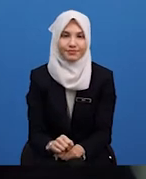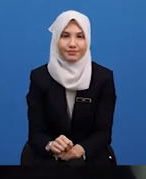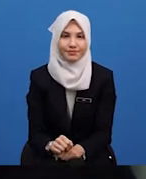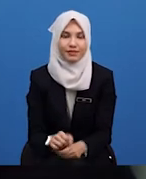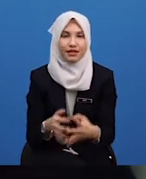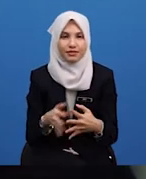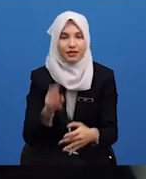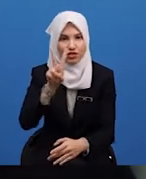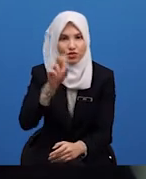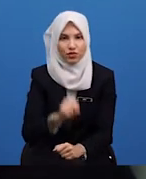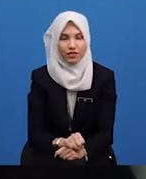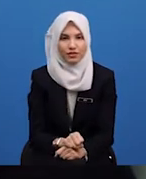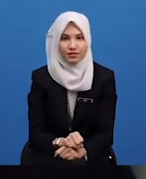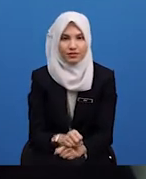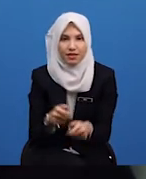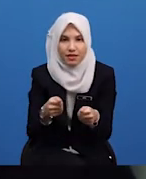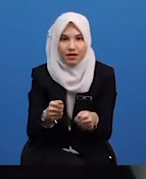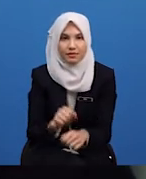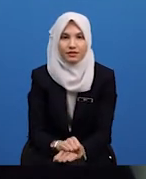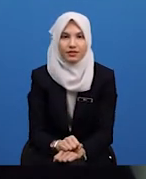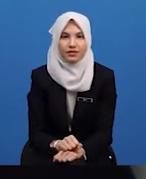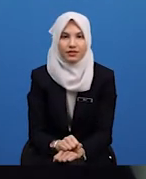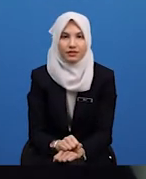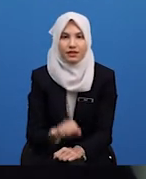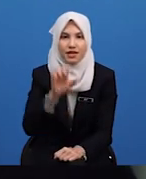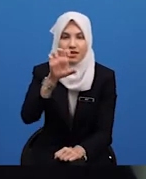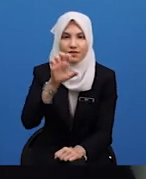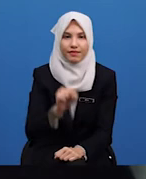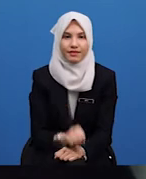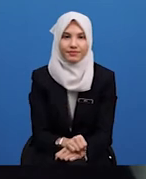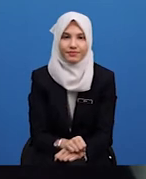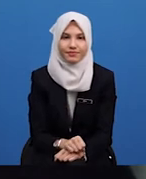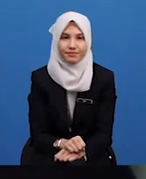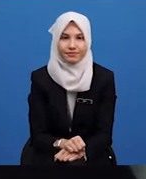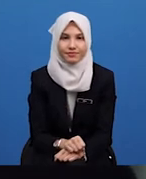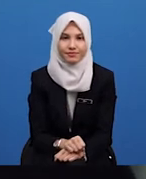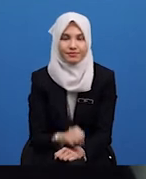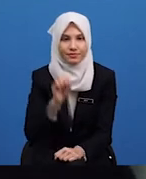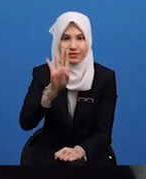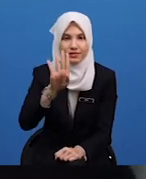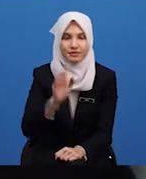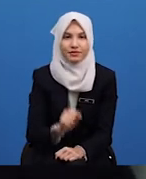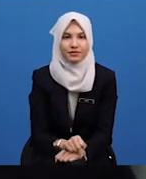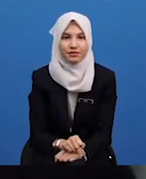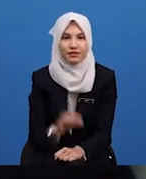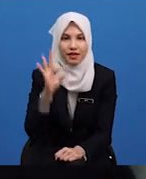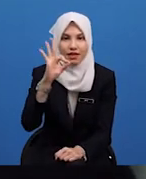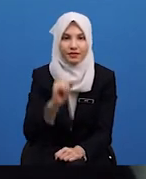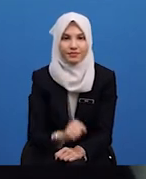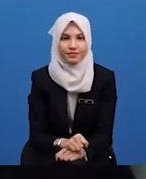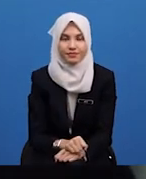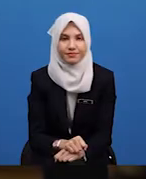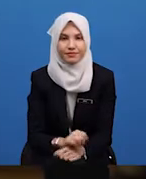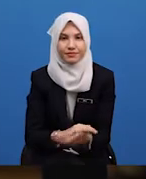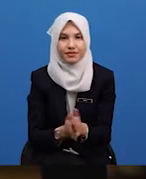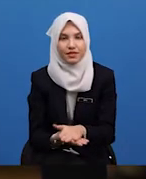Dan jari kedua akan menekan kepada not E flat. Dan jari keempat akan menekan kepada not F.